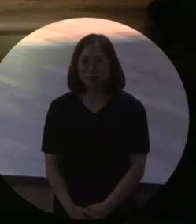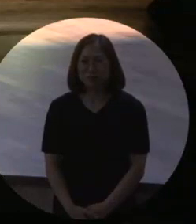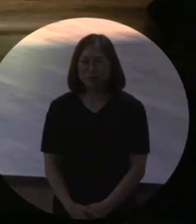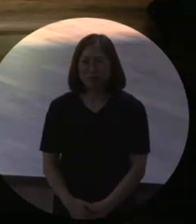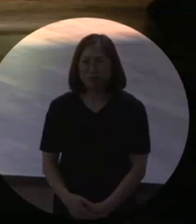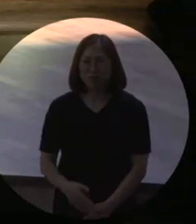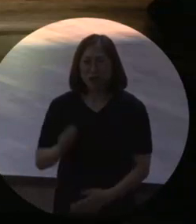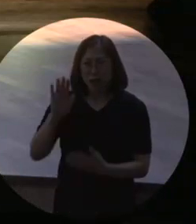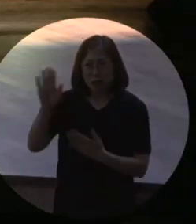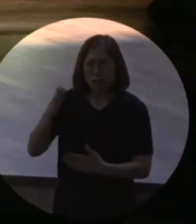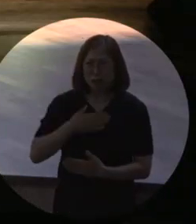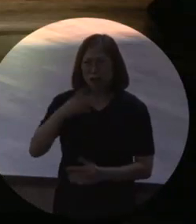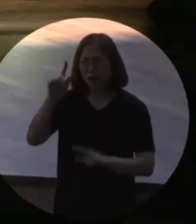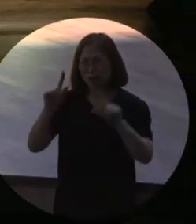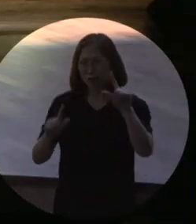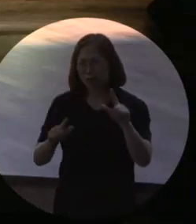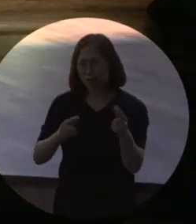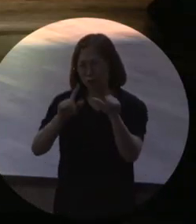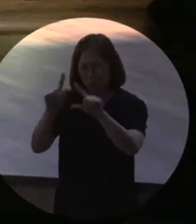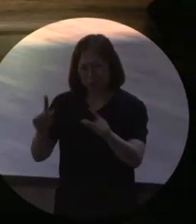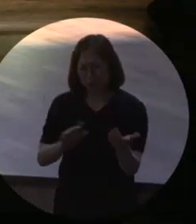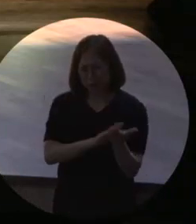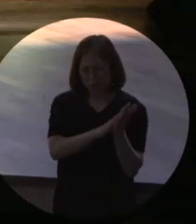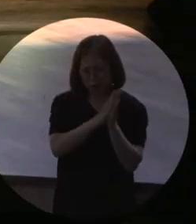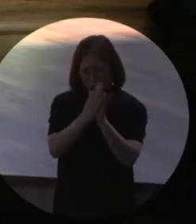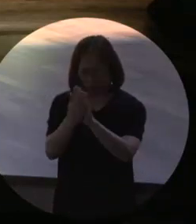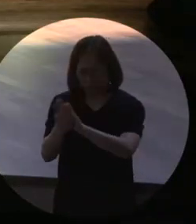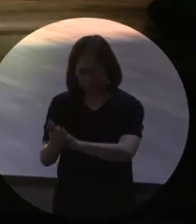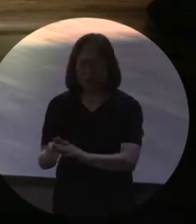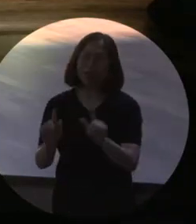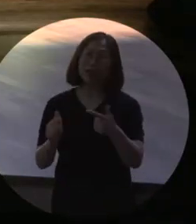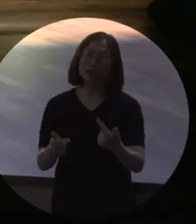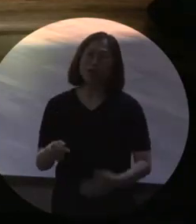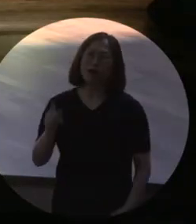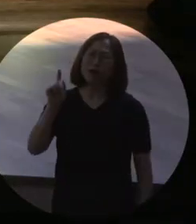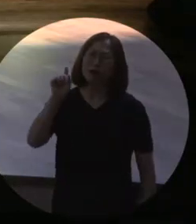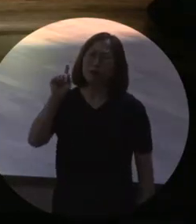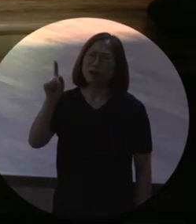달라질 것 같지 않아 내일